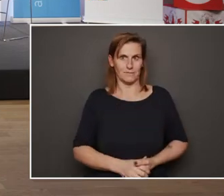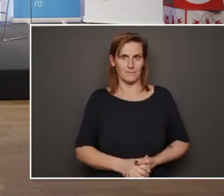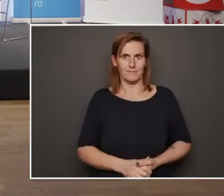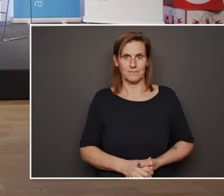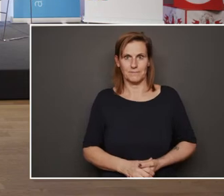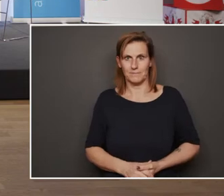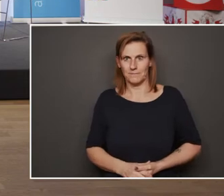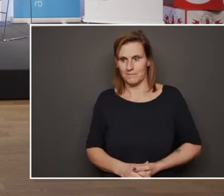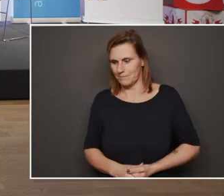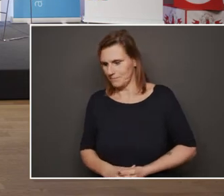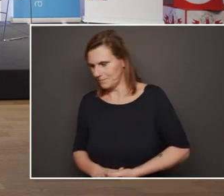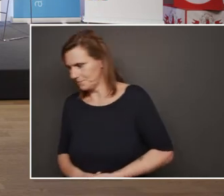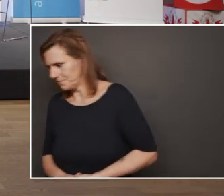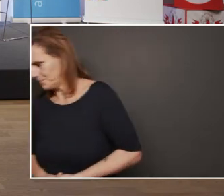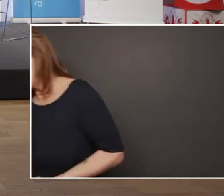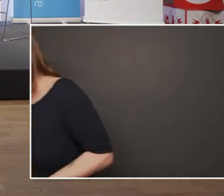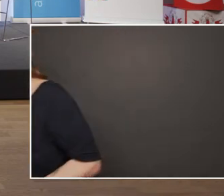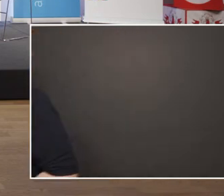Ja,